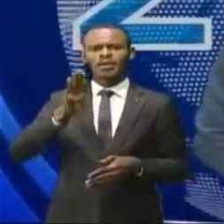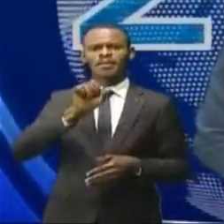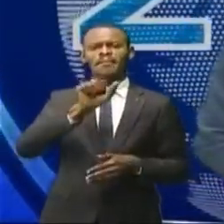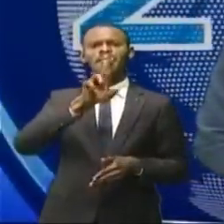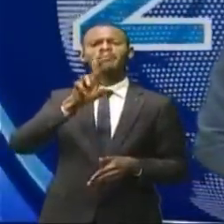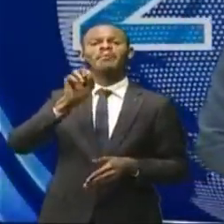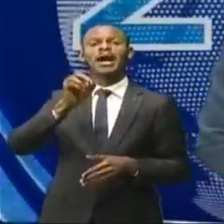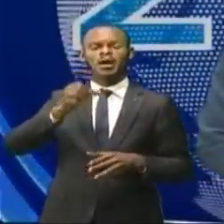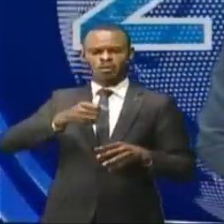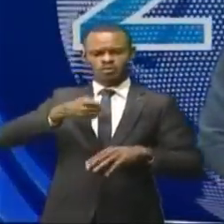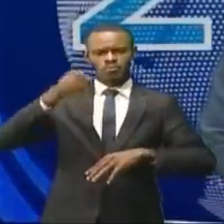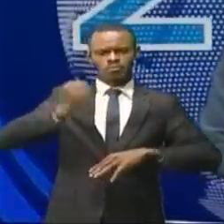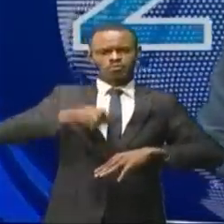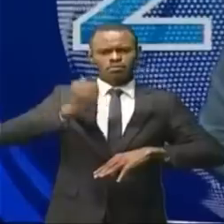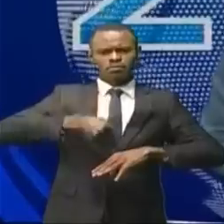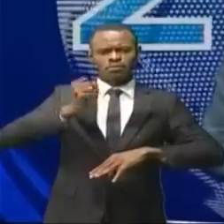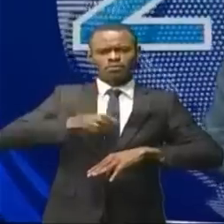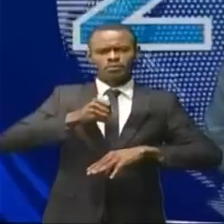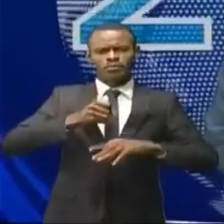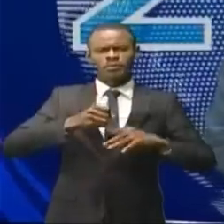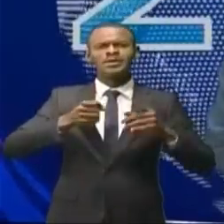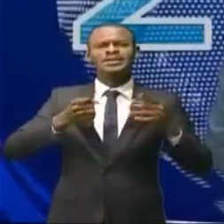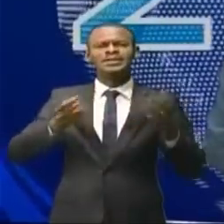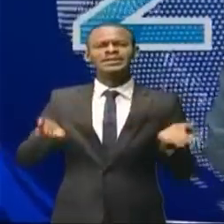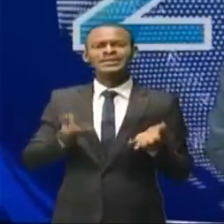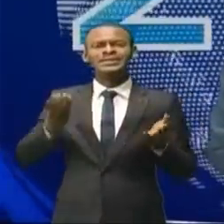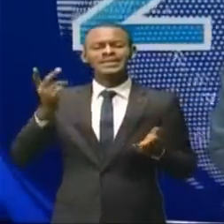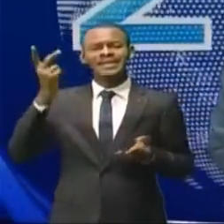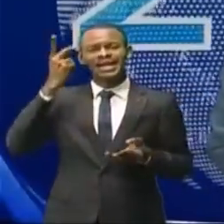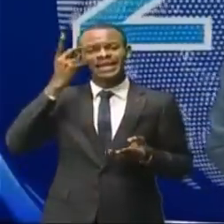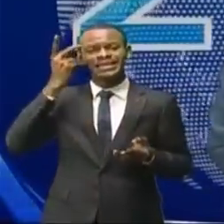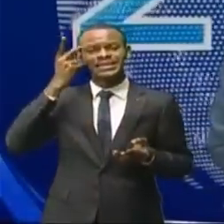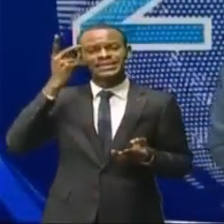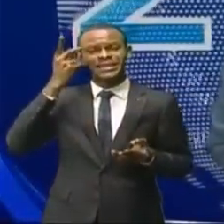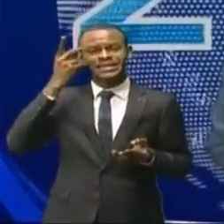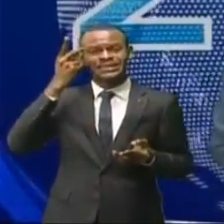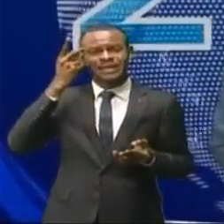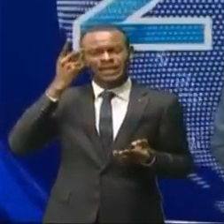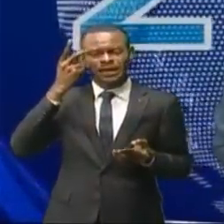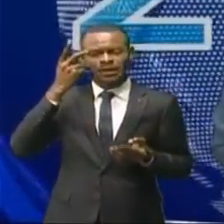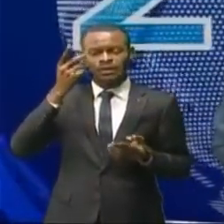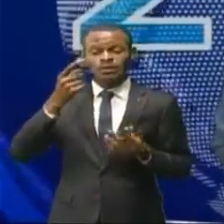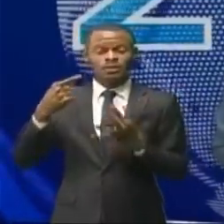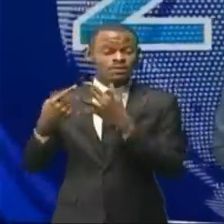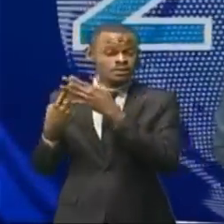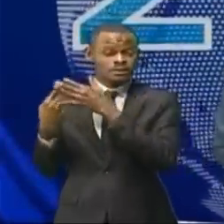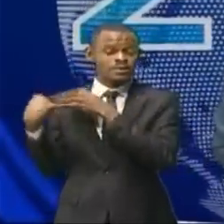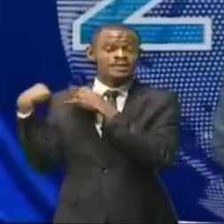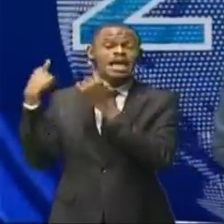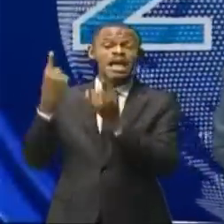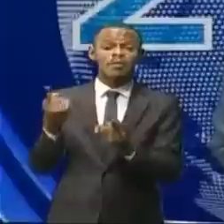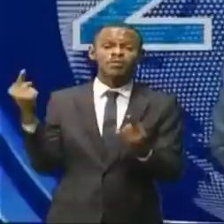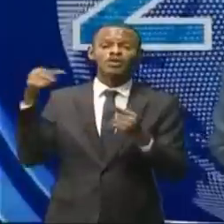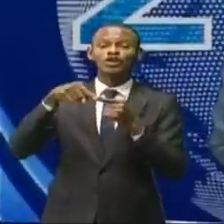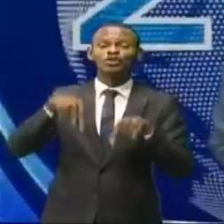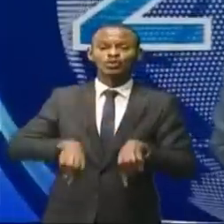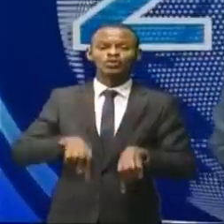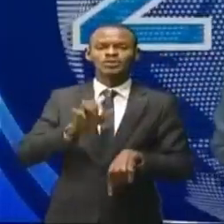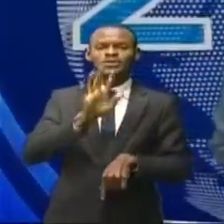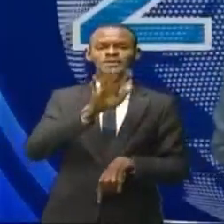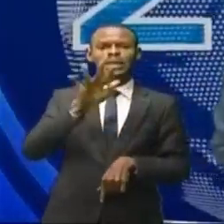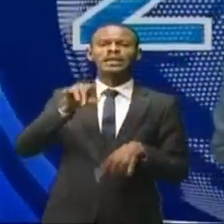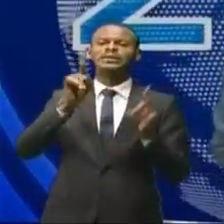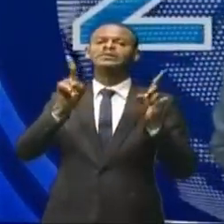55 ans d'existence à Kinshasa plusieurs activités ont été organisées pour célébrer cette énième anniversaire parmi les